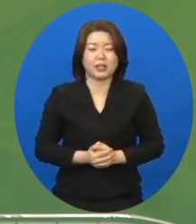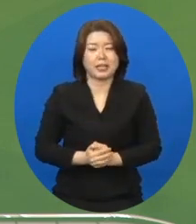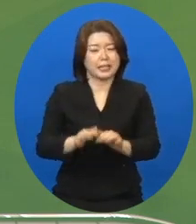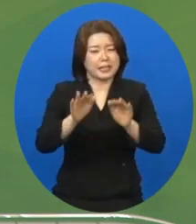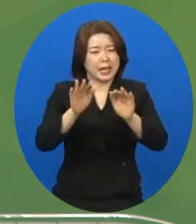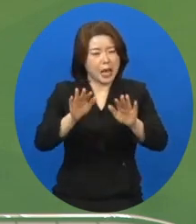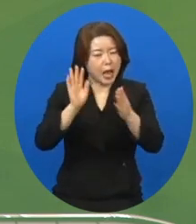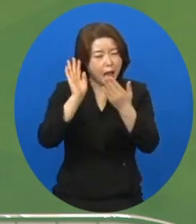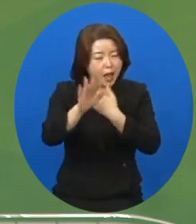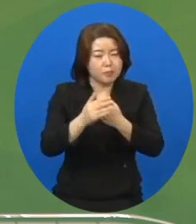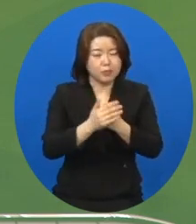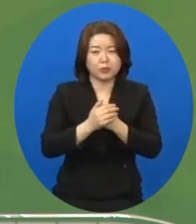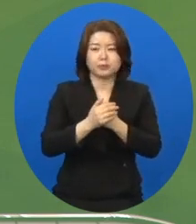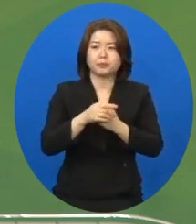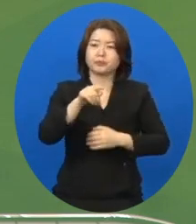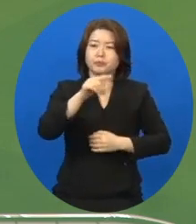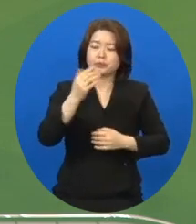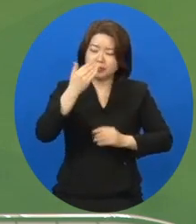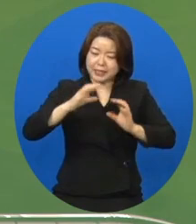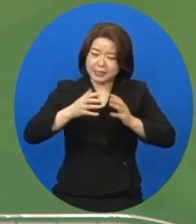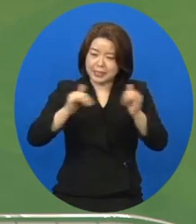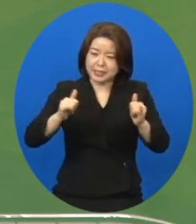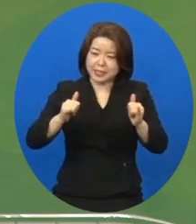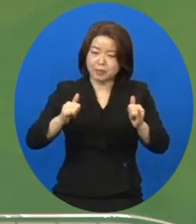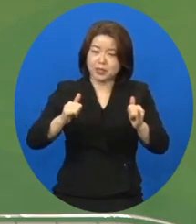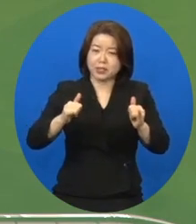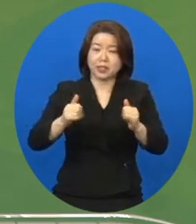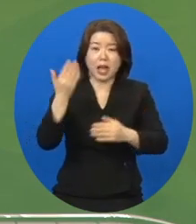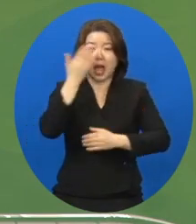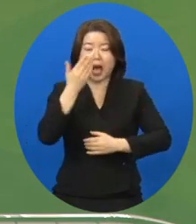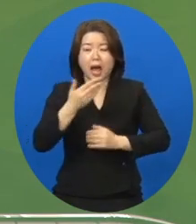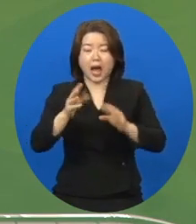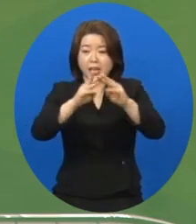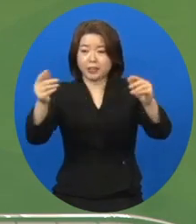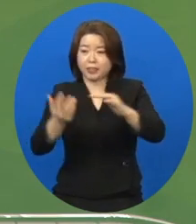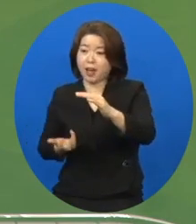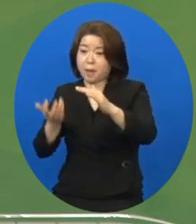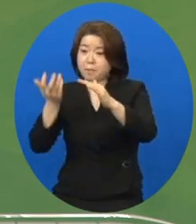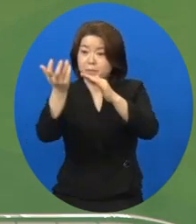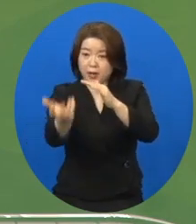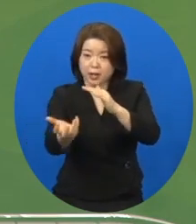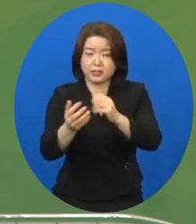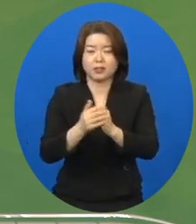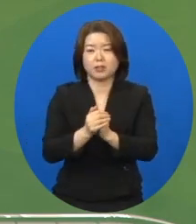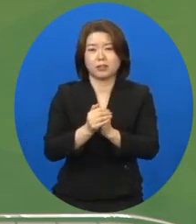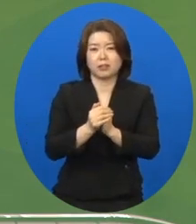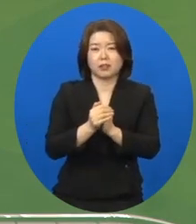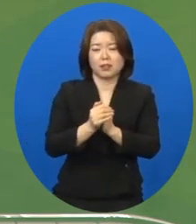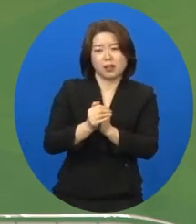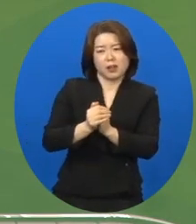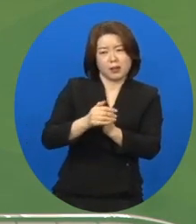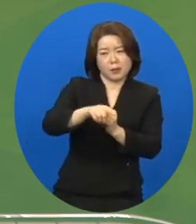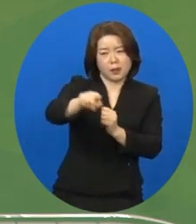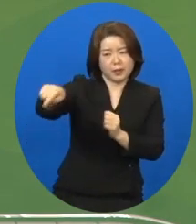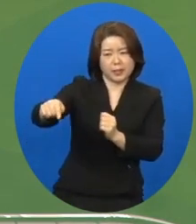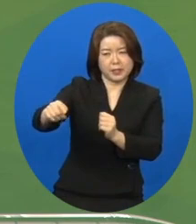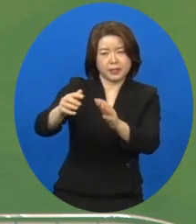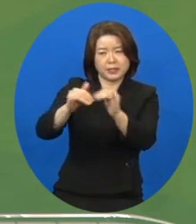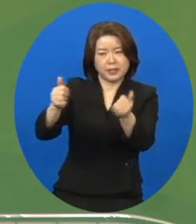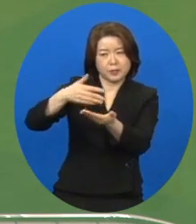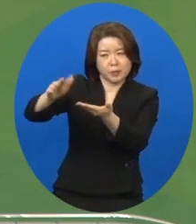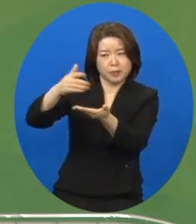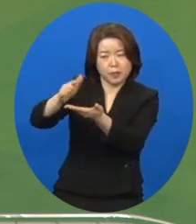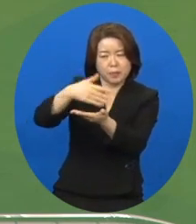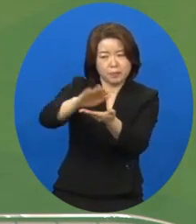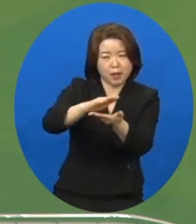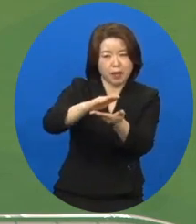이스라엘 백성들이 가나안 땅에 들어가서 그들이 가나안 족속을 다 내어쫓는 과정에서 꼭 이와